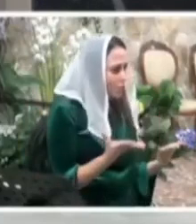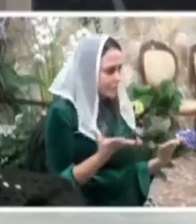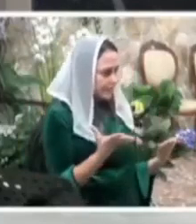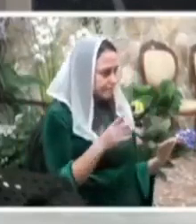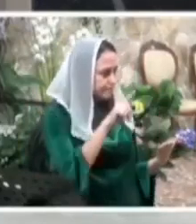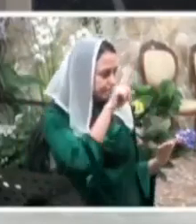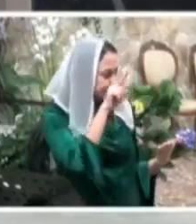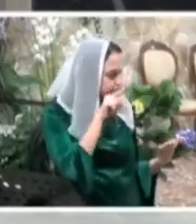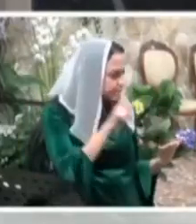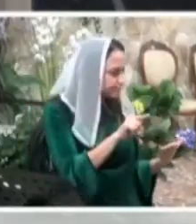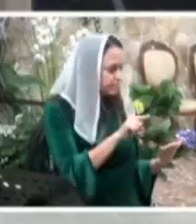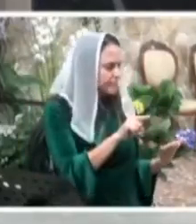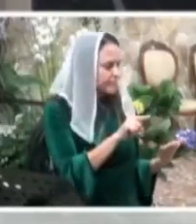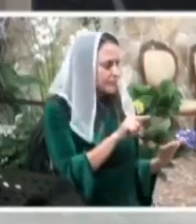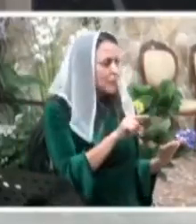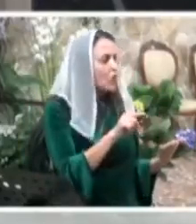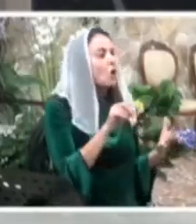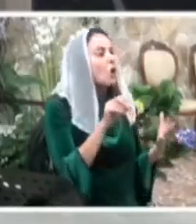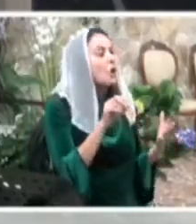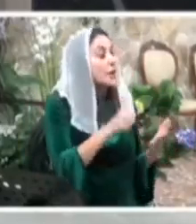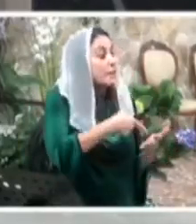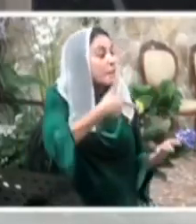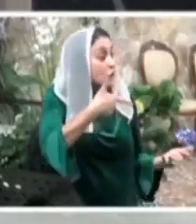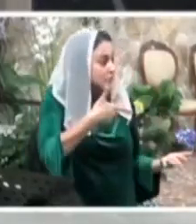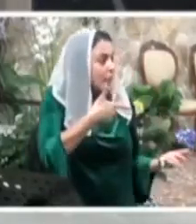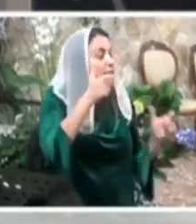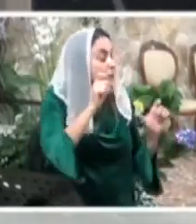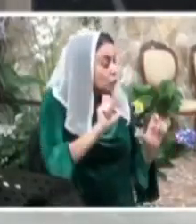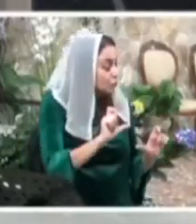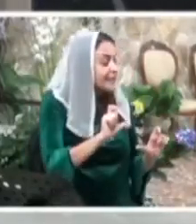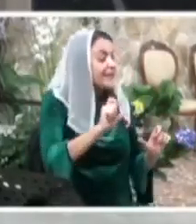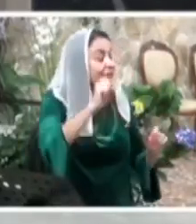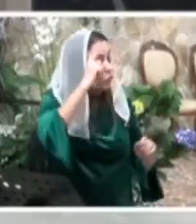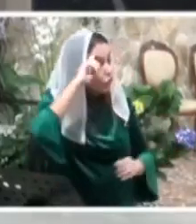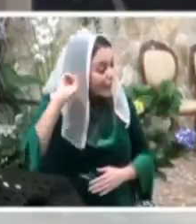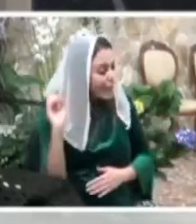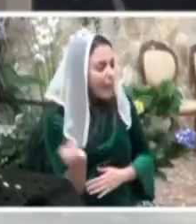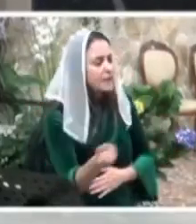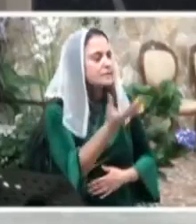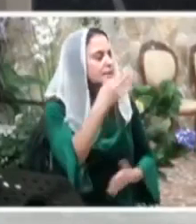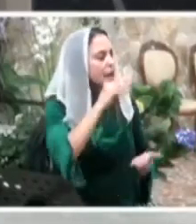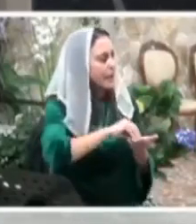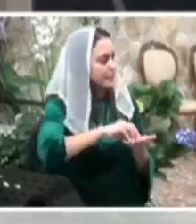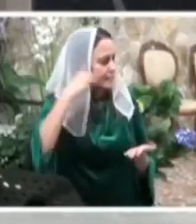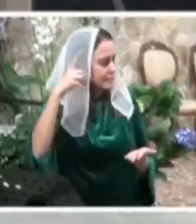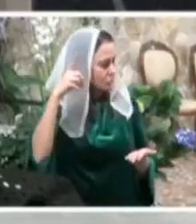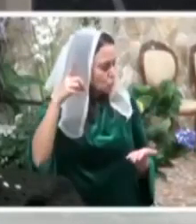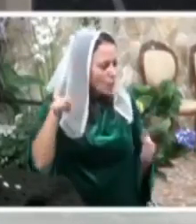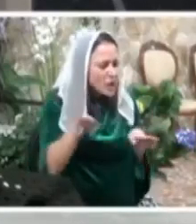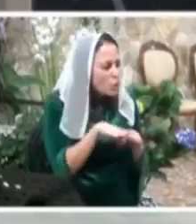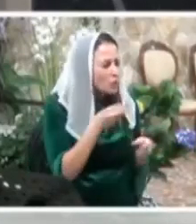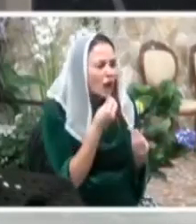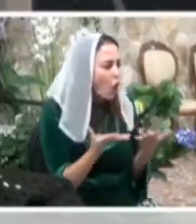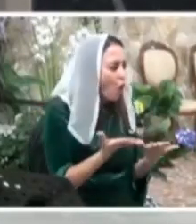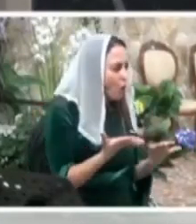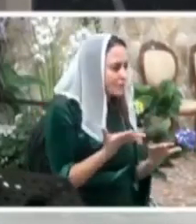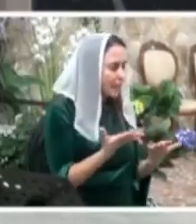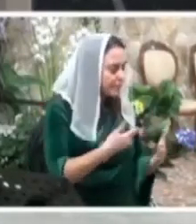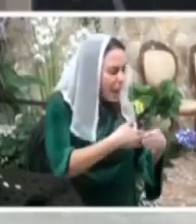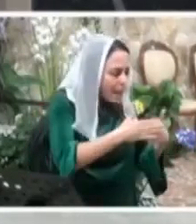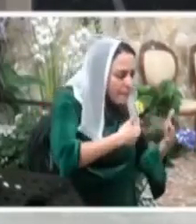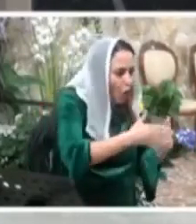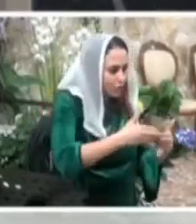così da realizzare nella nostra vita la presenza di Dio? Quali